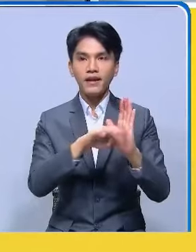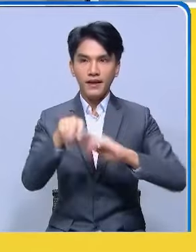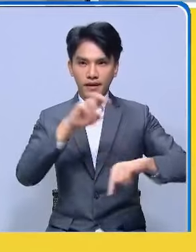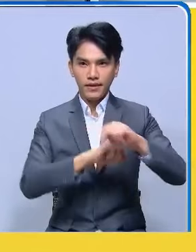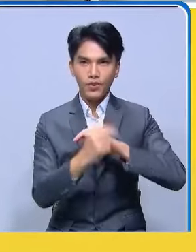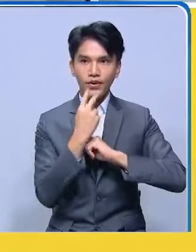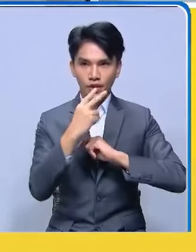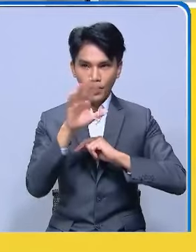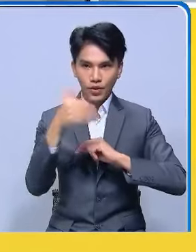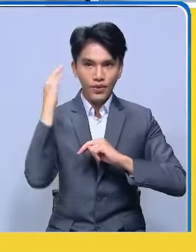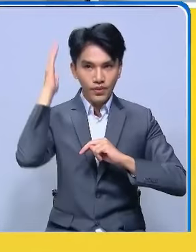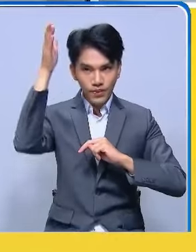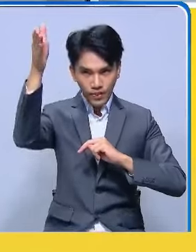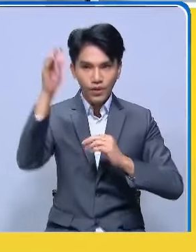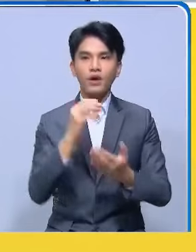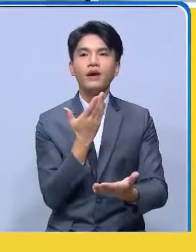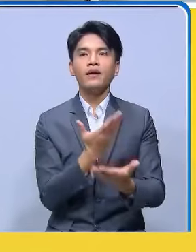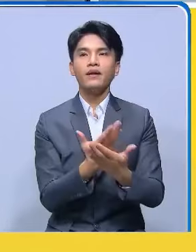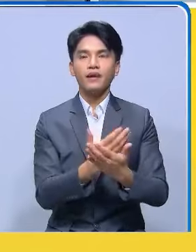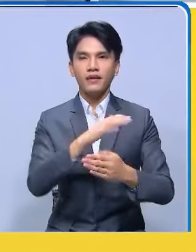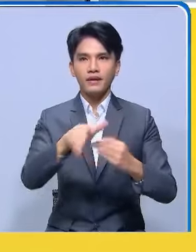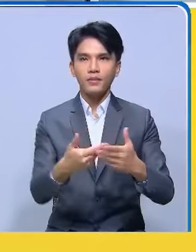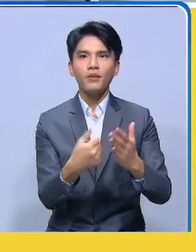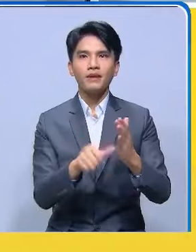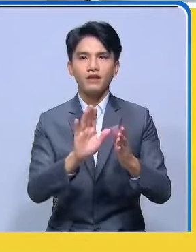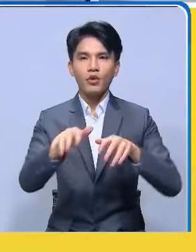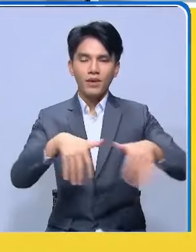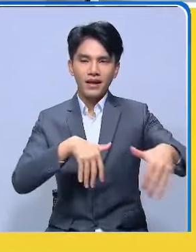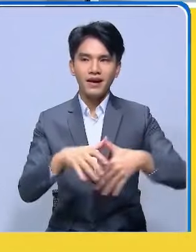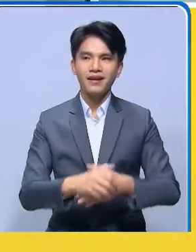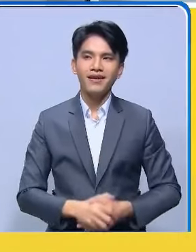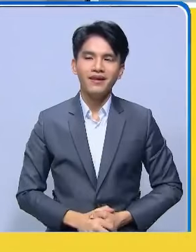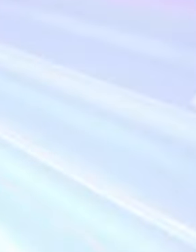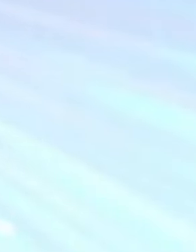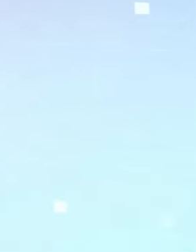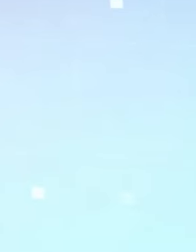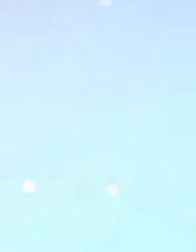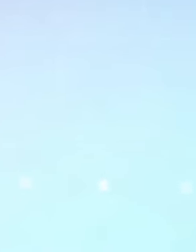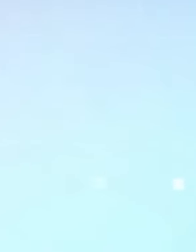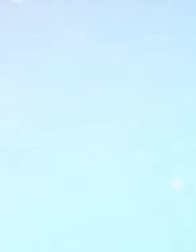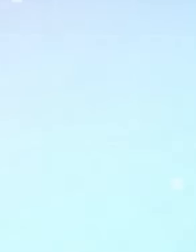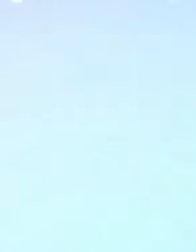ที่มีการร้องเรียนตรวจสอบอย่างไรเพราะเงินทุกบาททุกสตางค์ก็มาจากภาษีประชาชนครับ ใช่ค่ะ ค่ะ